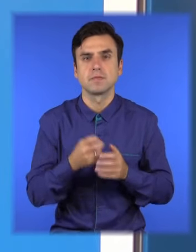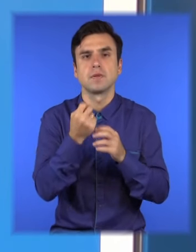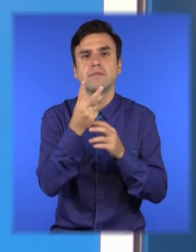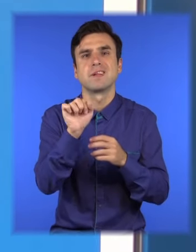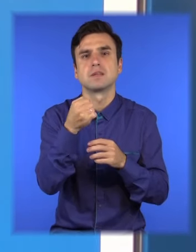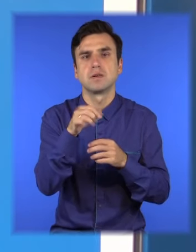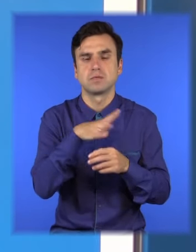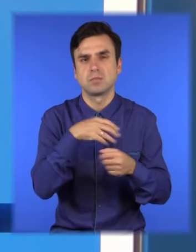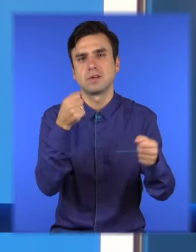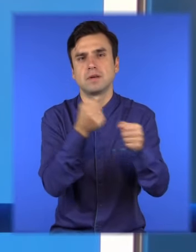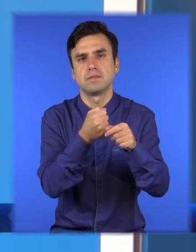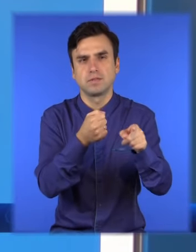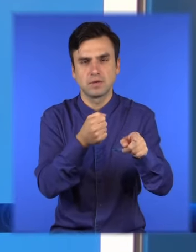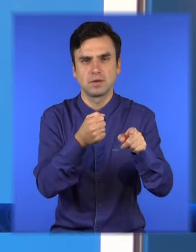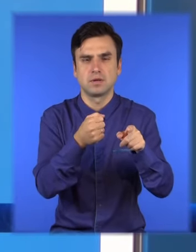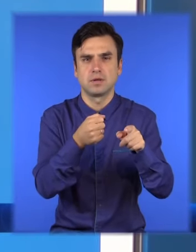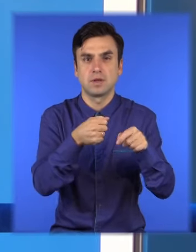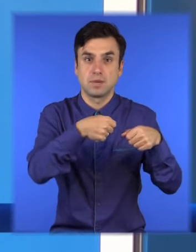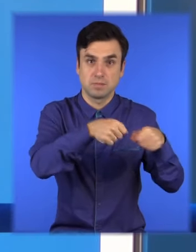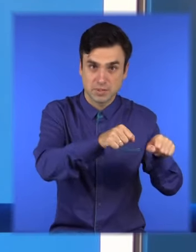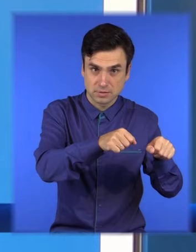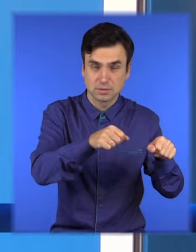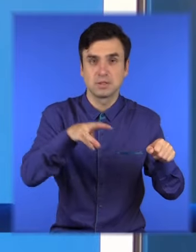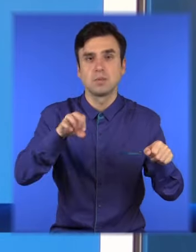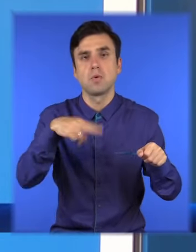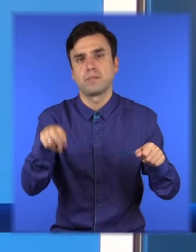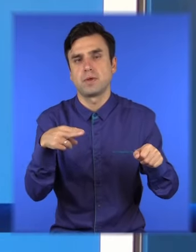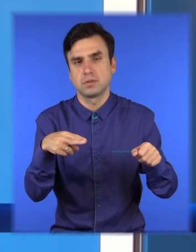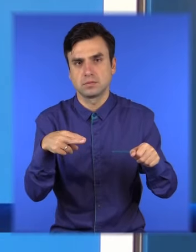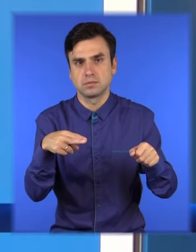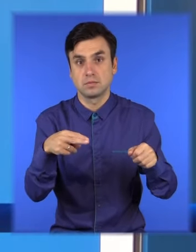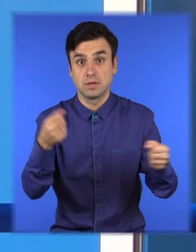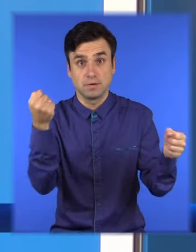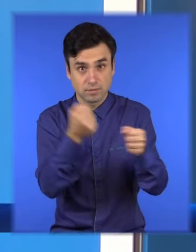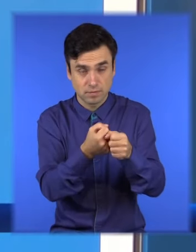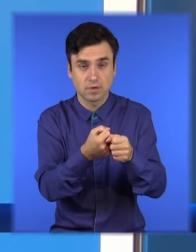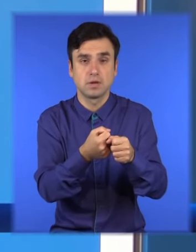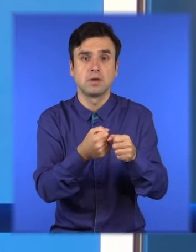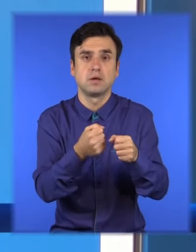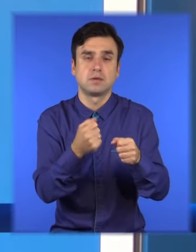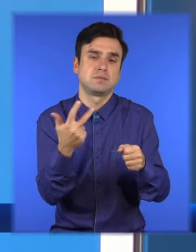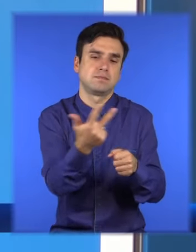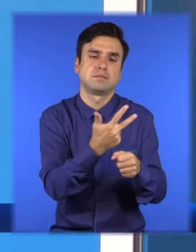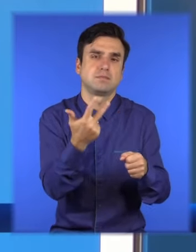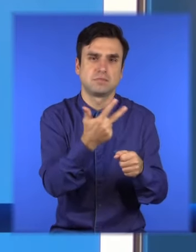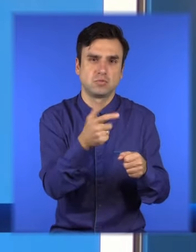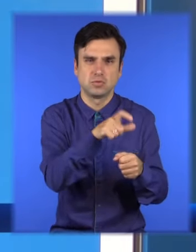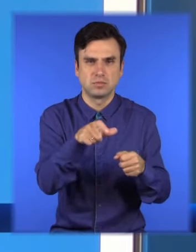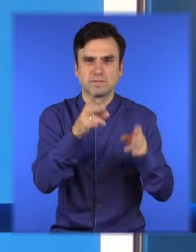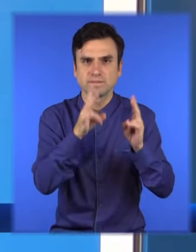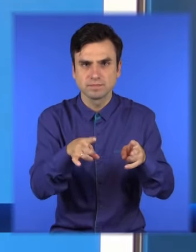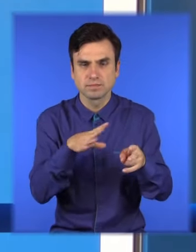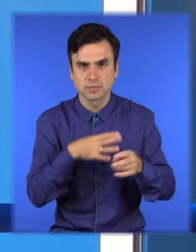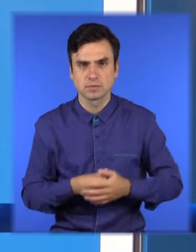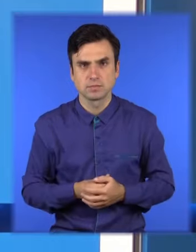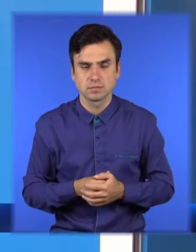участю мопеда та мотоцикла. В результаті зіткнення вказаних транспортних засобів постраждали водії та пасажир